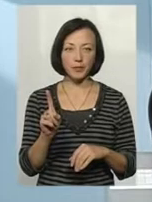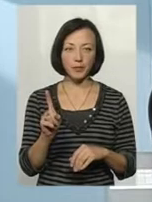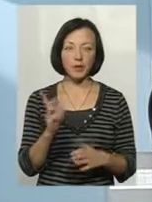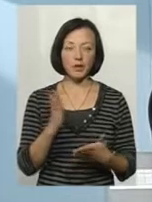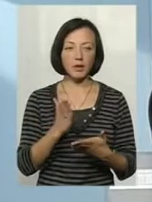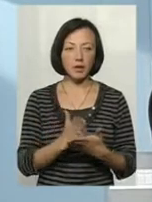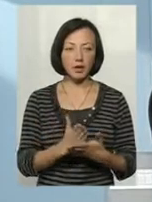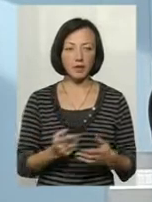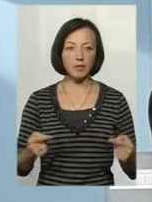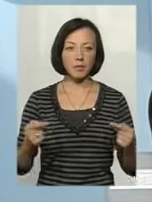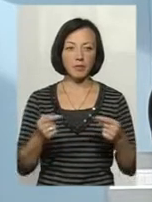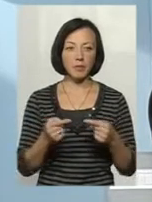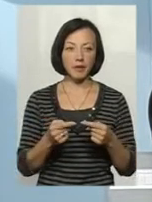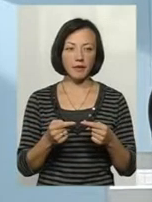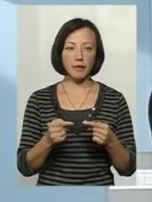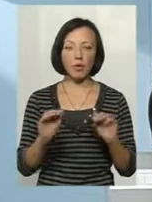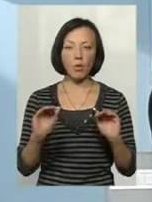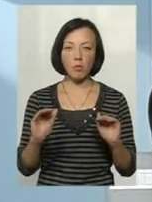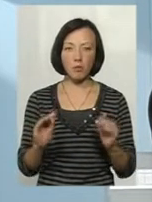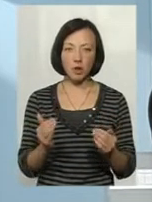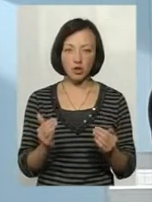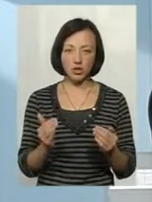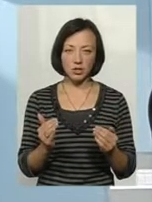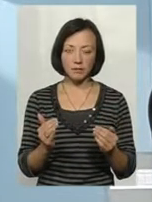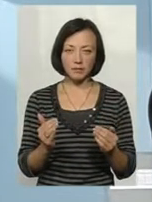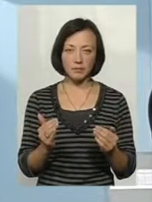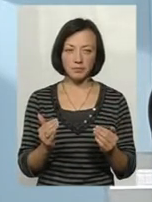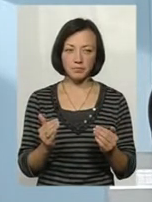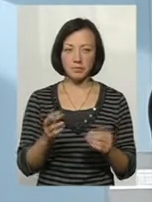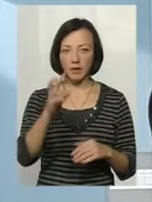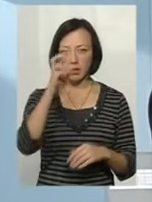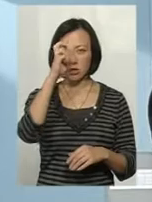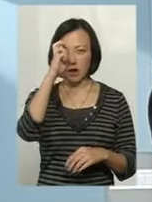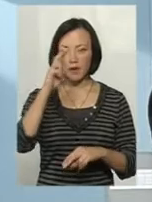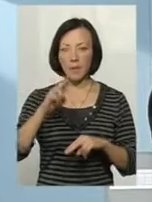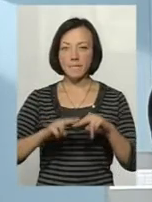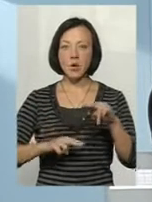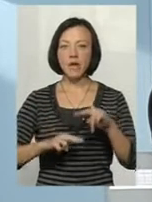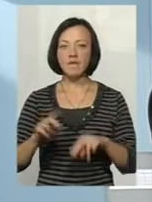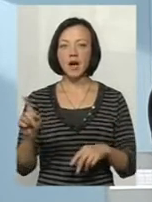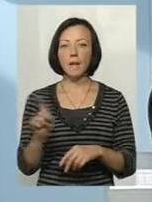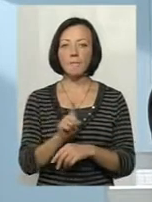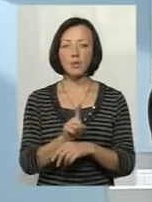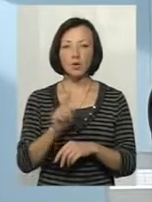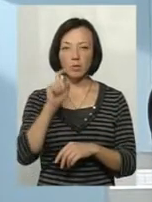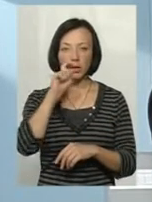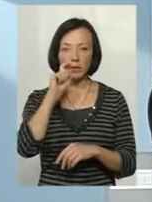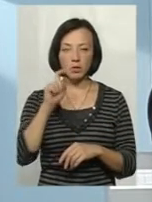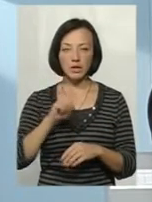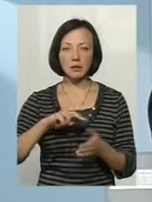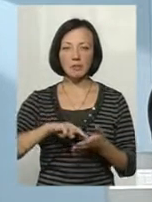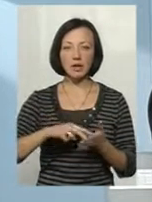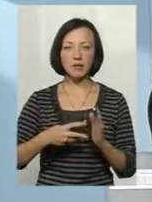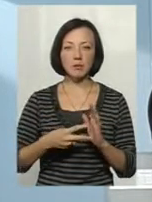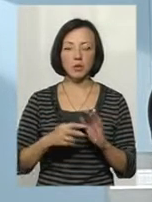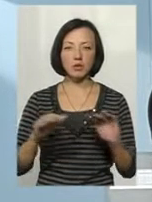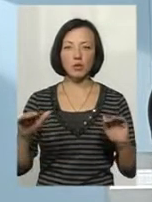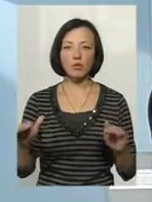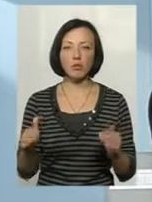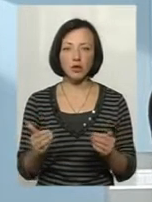є певні обмеження. По-перше, державними будівельними нормами України передбачено